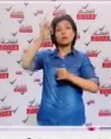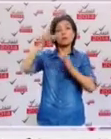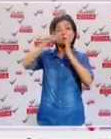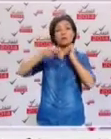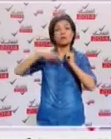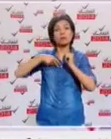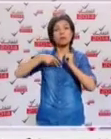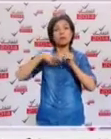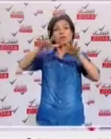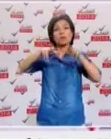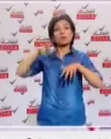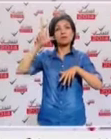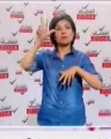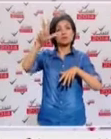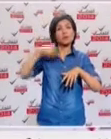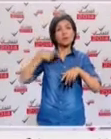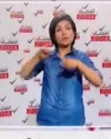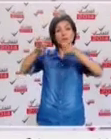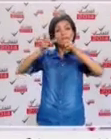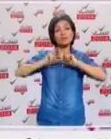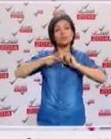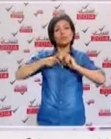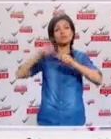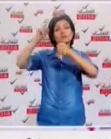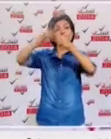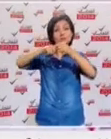مش حكر على الأحزاب الكبيرة برك، بالعكس أعطونا فرصتنا، خلينا